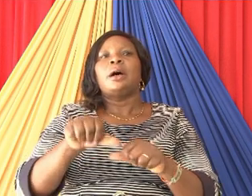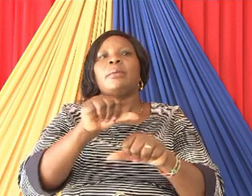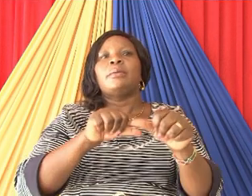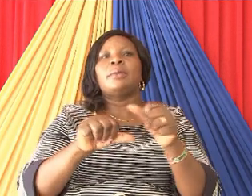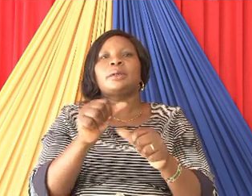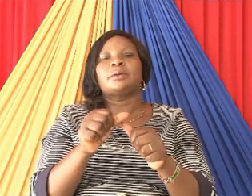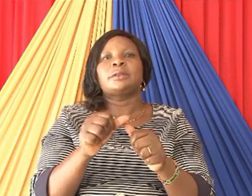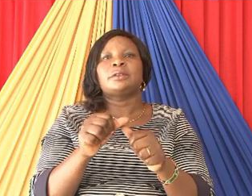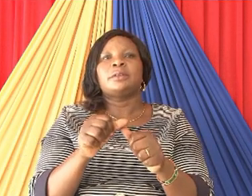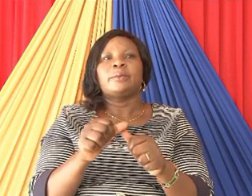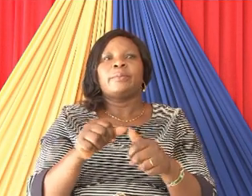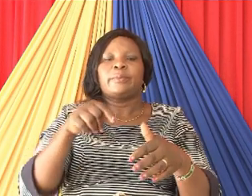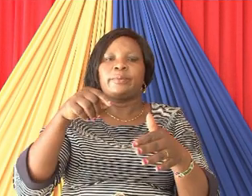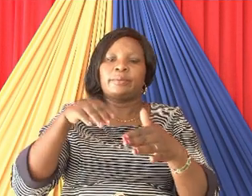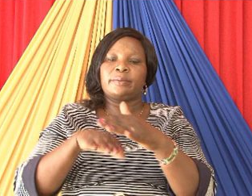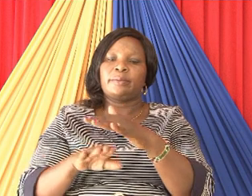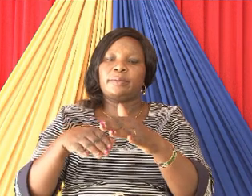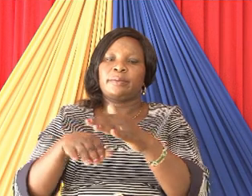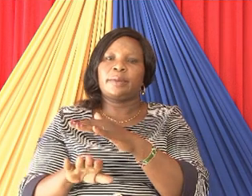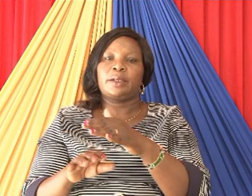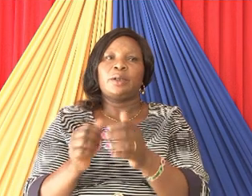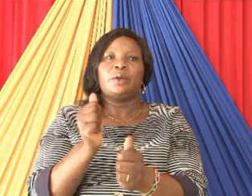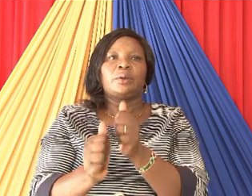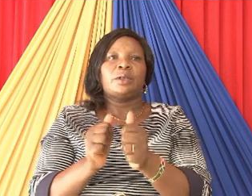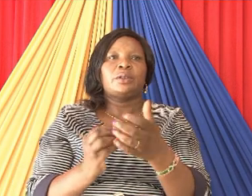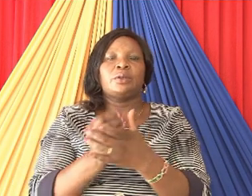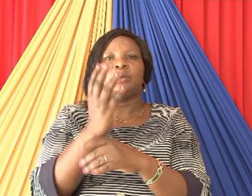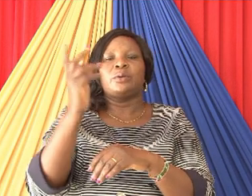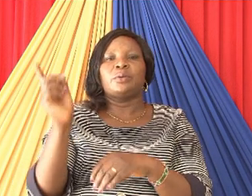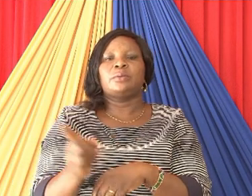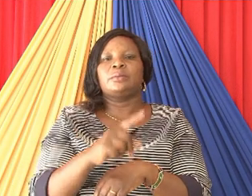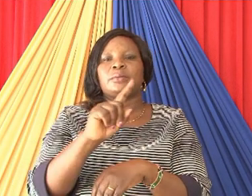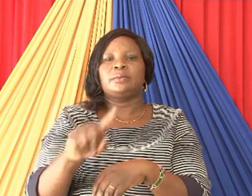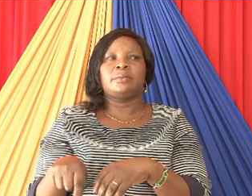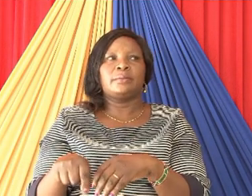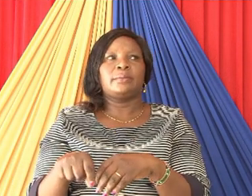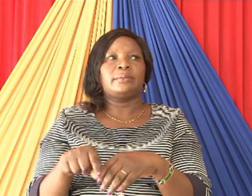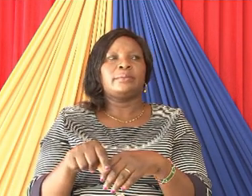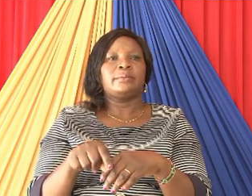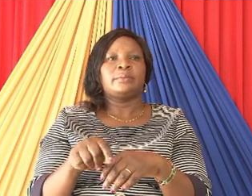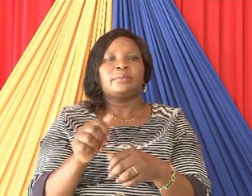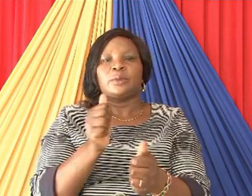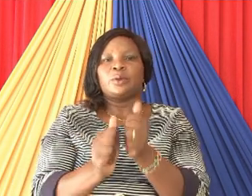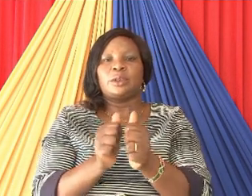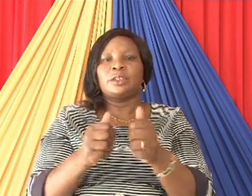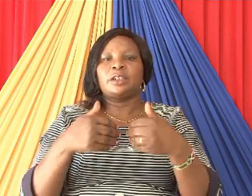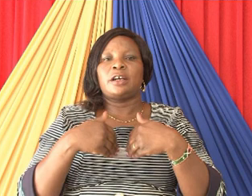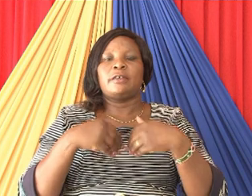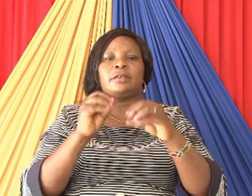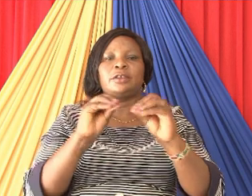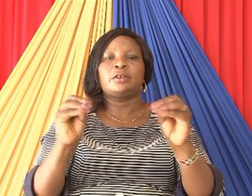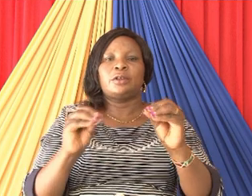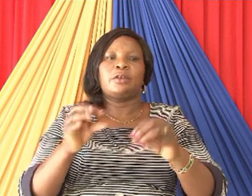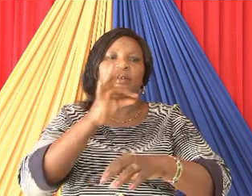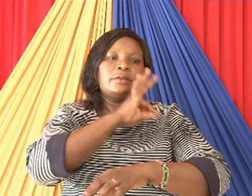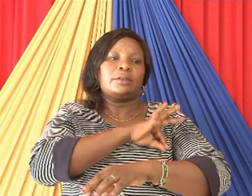lilitoa mizabibu ya mwitu, shamba ambayo hayakuwa na faida kwa hao